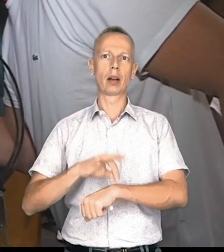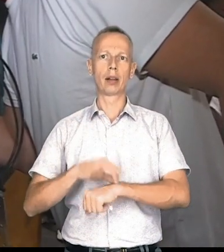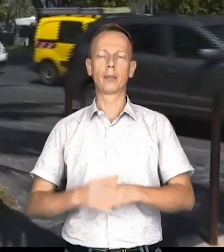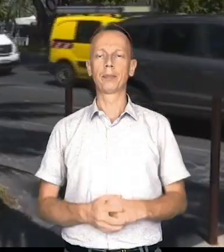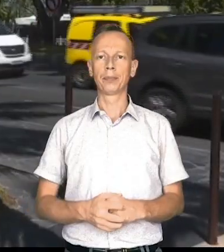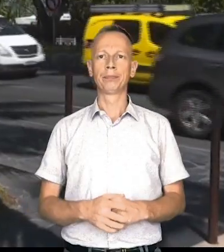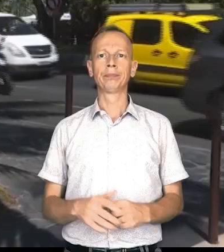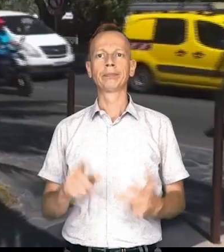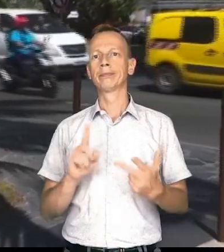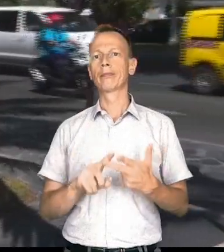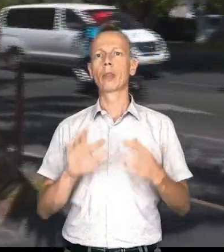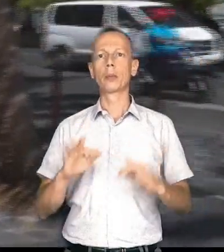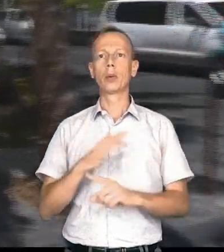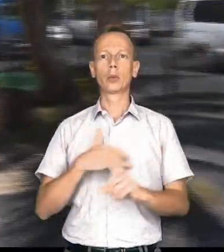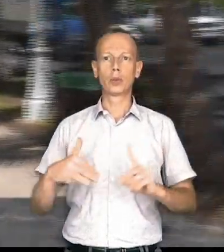Covid-19.